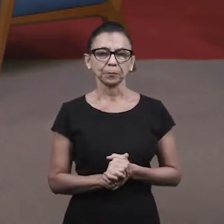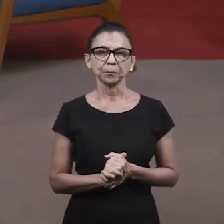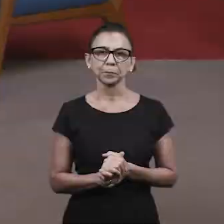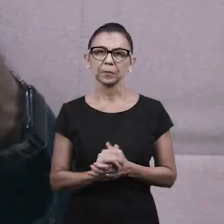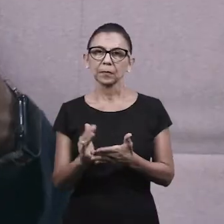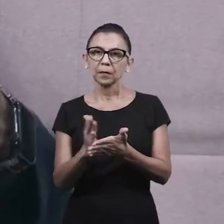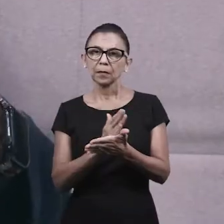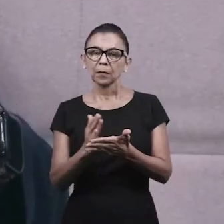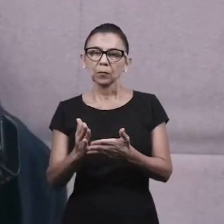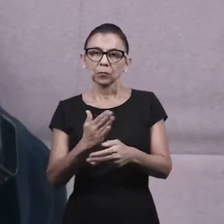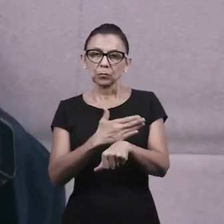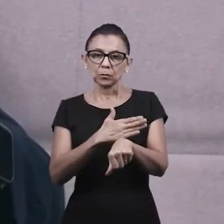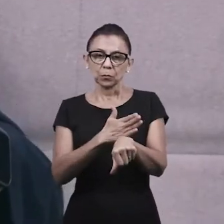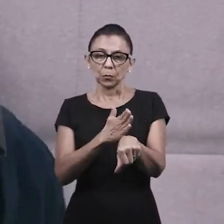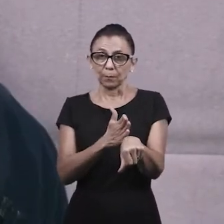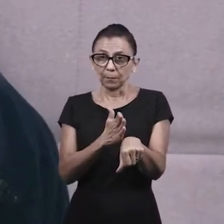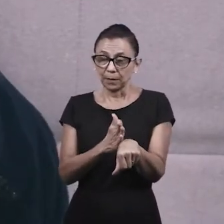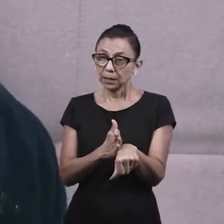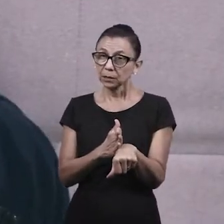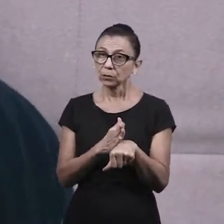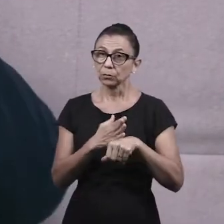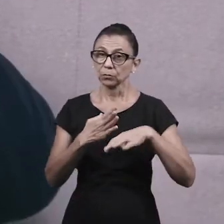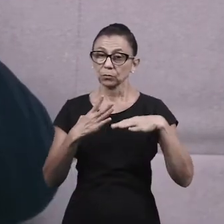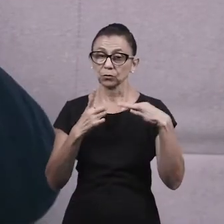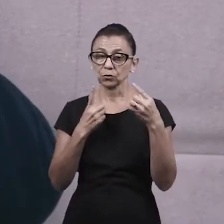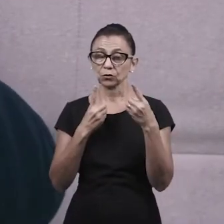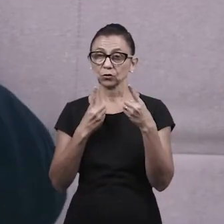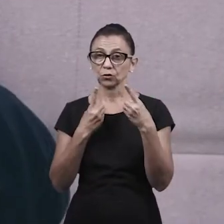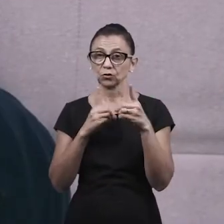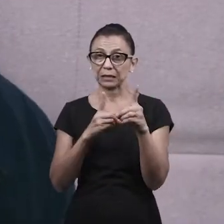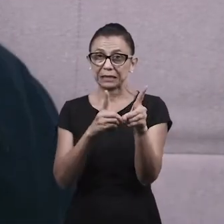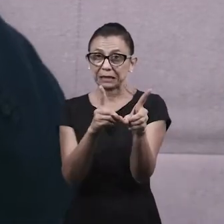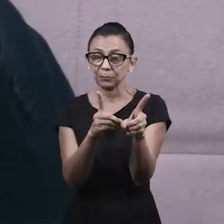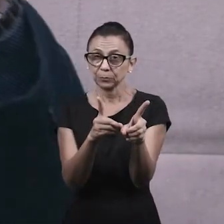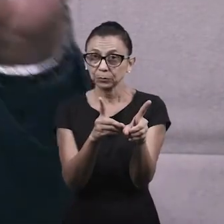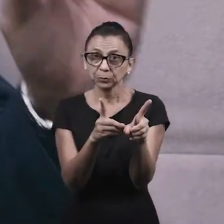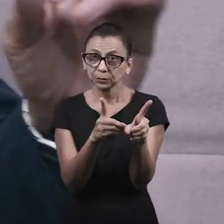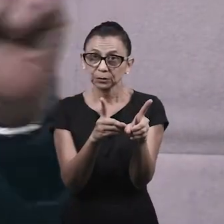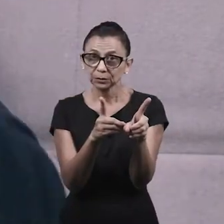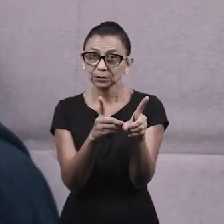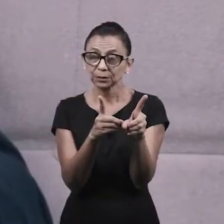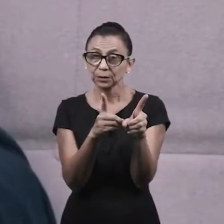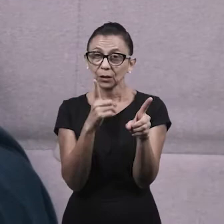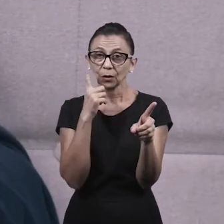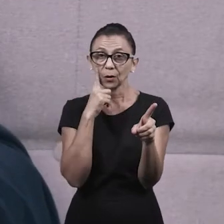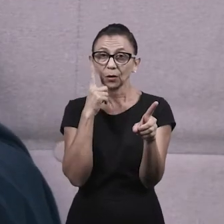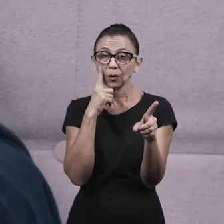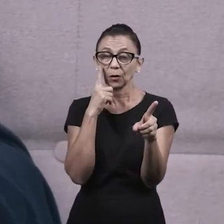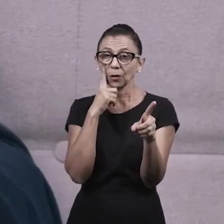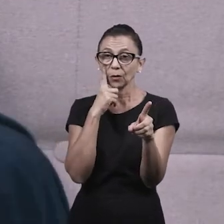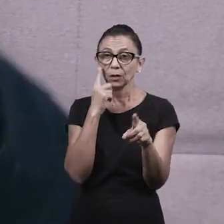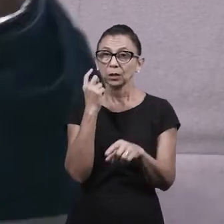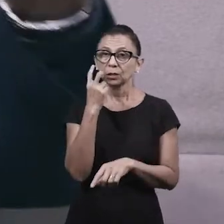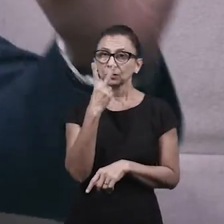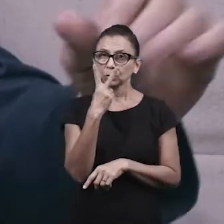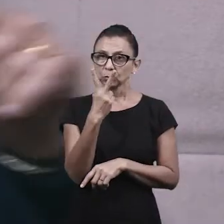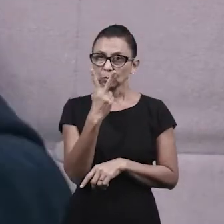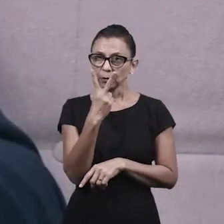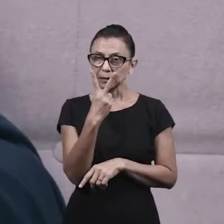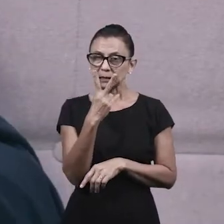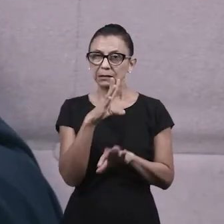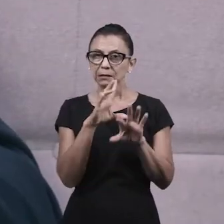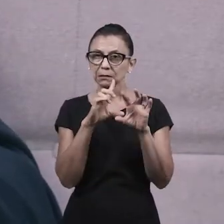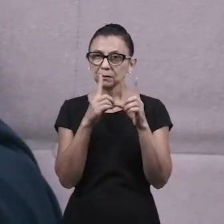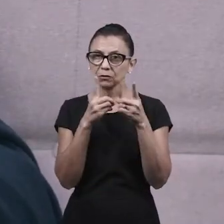voyageaient à côté de Jésus. Observez, ils étaient des disciples. Ils ont vécu avec